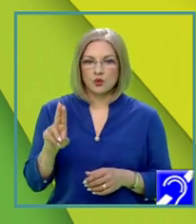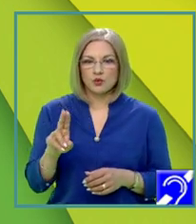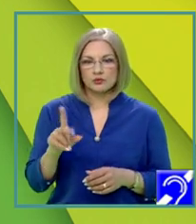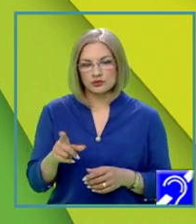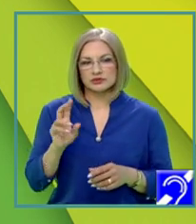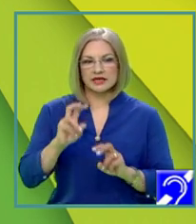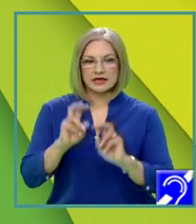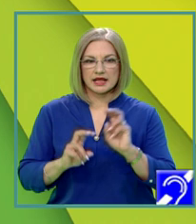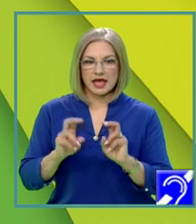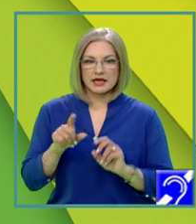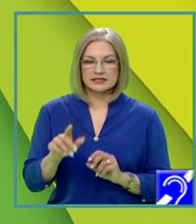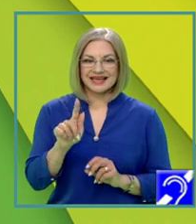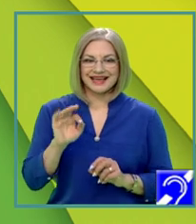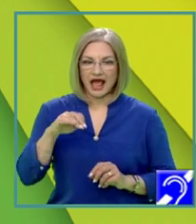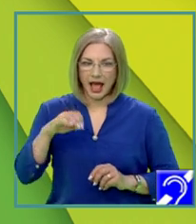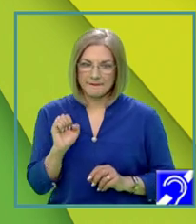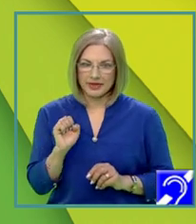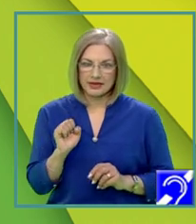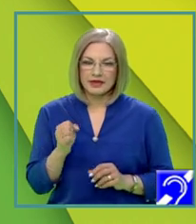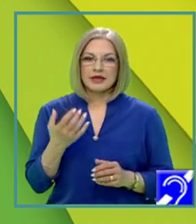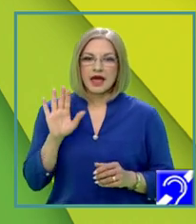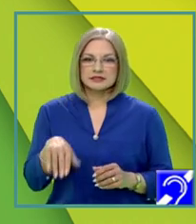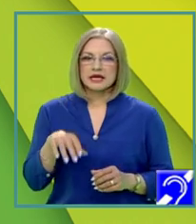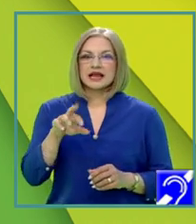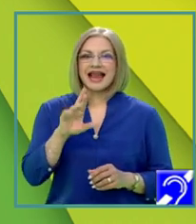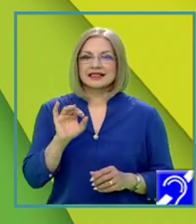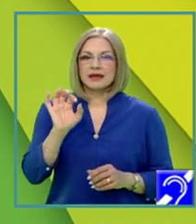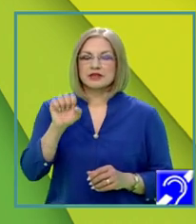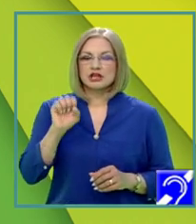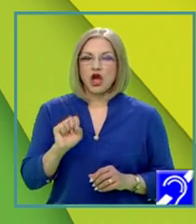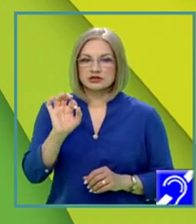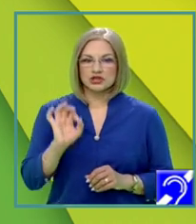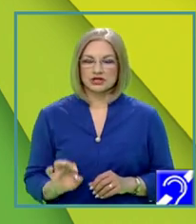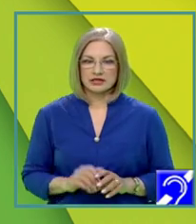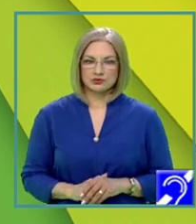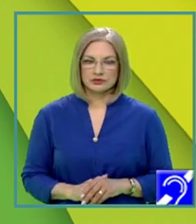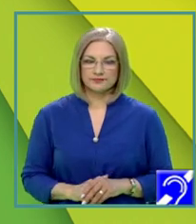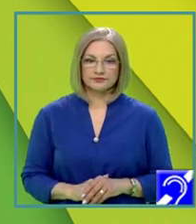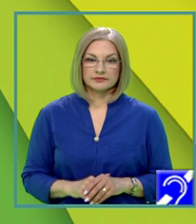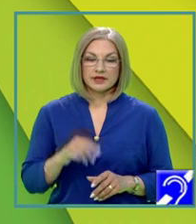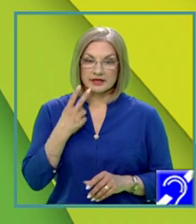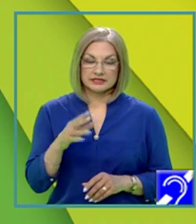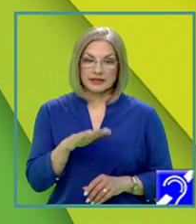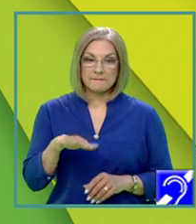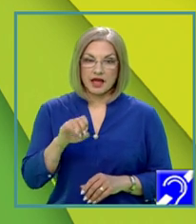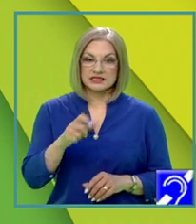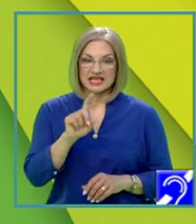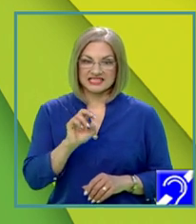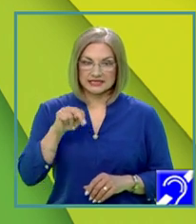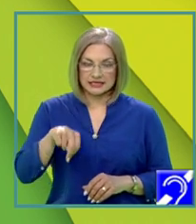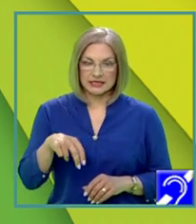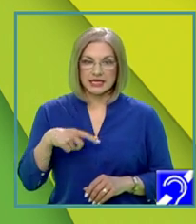reacției de 90% având această randament de 90% deducem că această masă de zinc